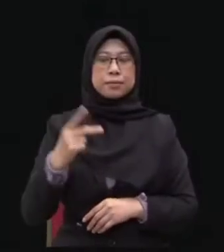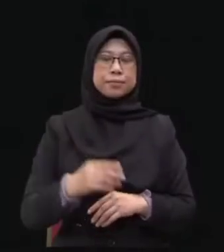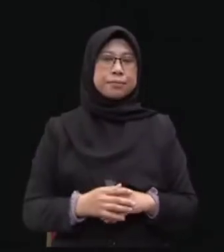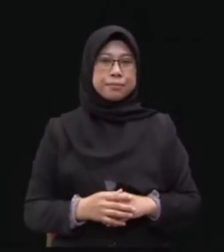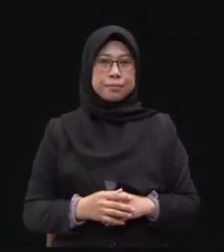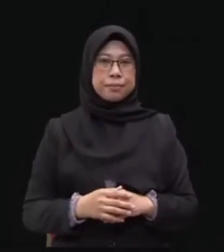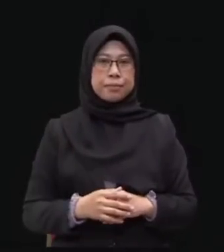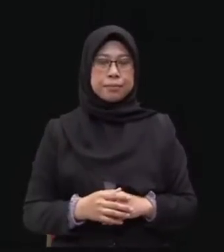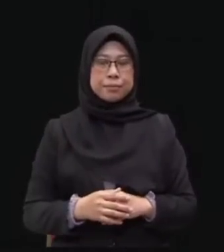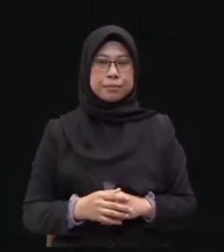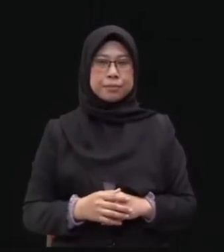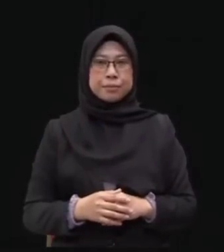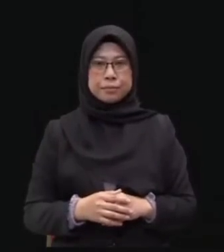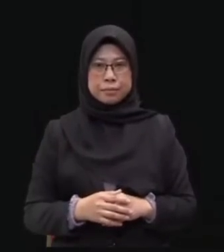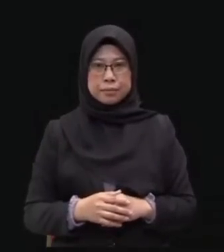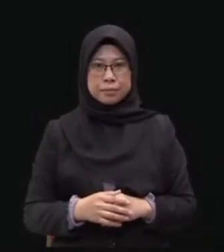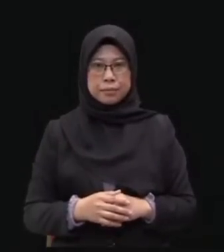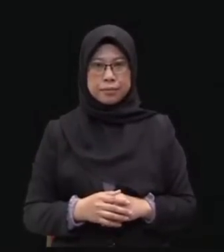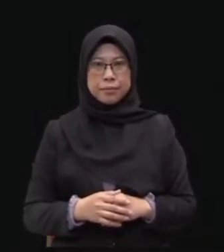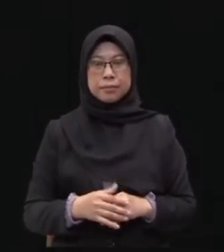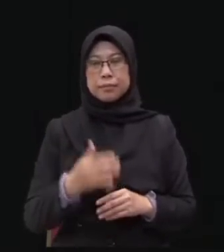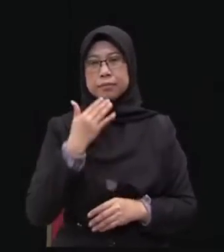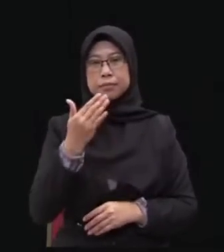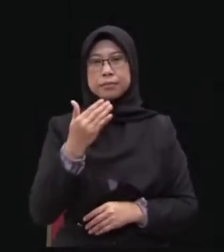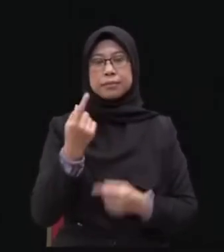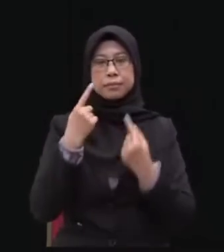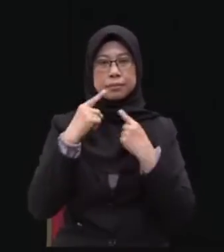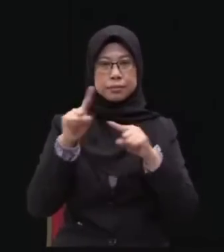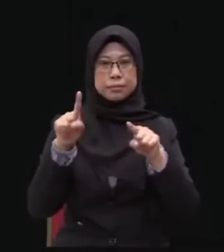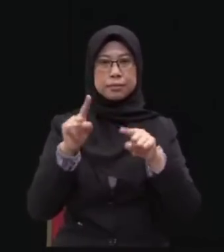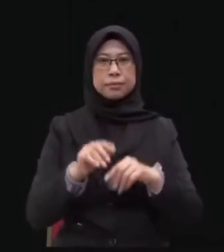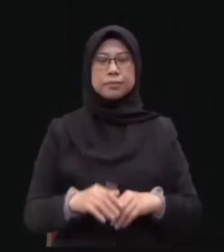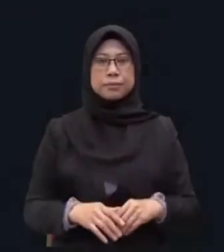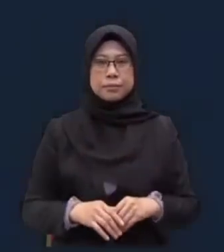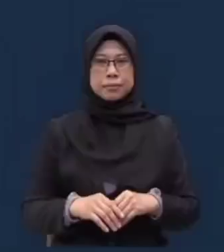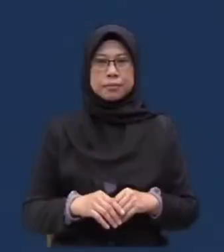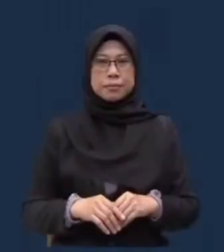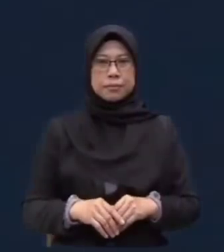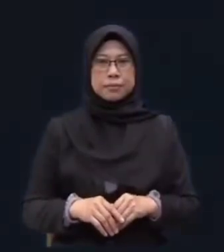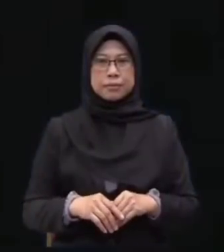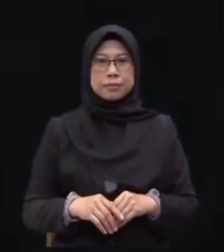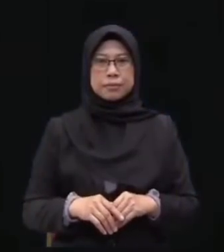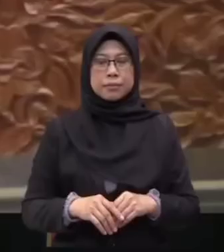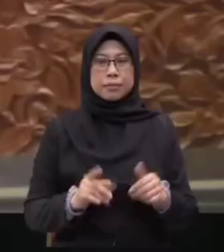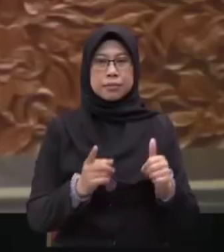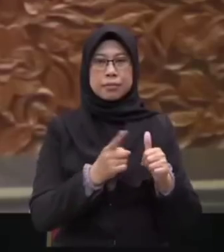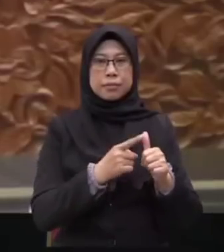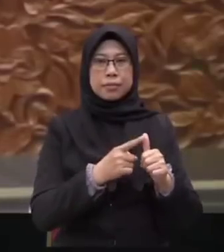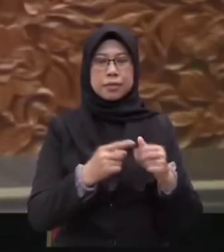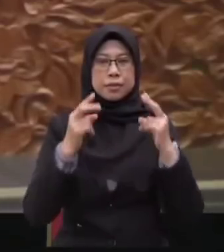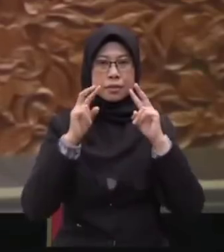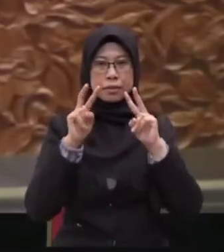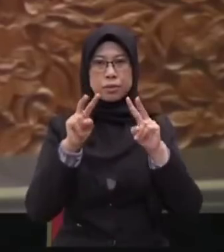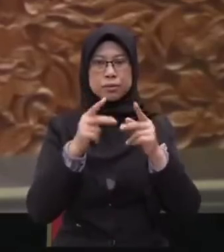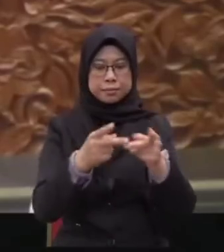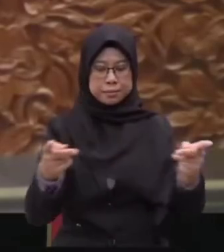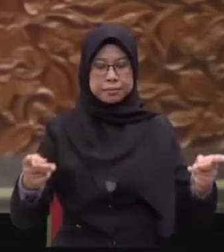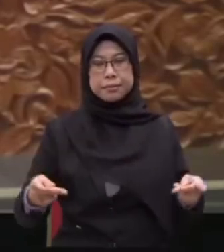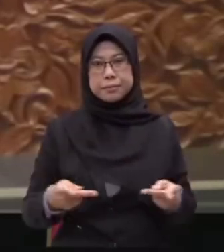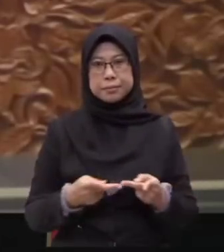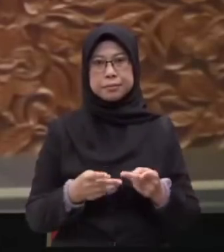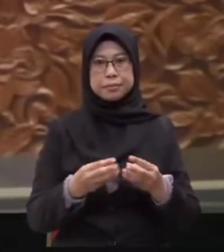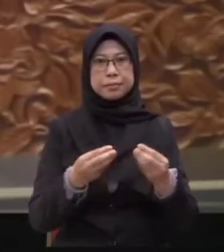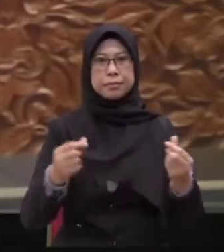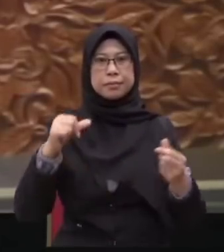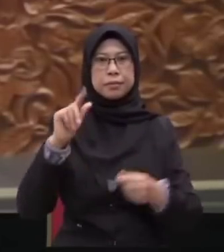Soalan tambahan. Terima kasih. Terima kasih atas jawapannya, Mohd Menteri. Kebangkrian. Pertama sekali, kita lihat bahawa kawasan